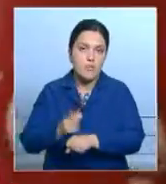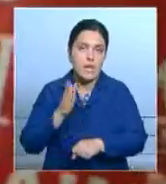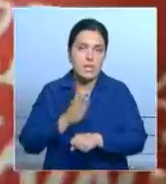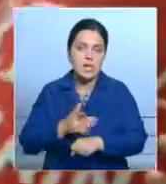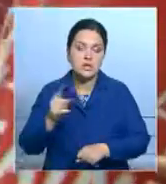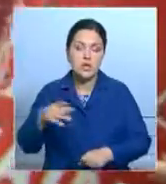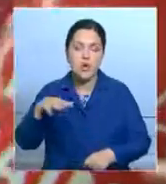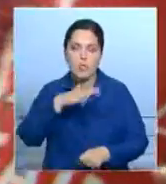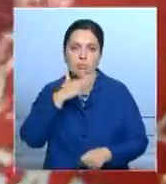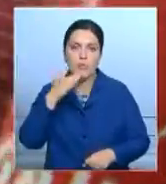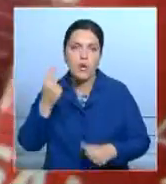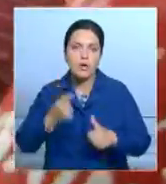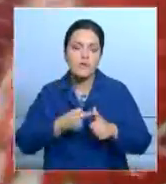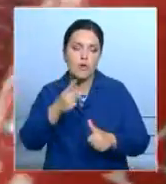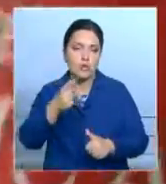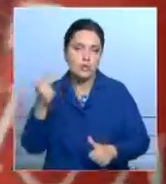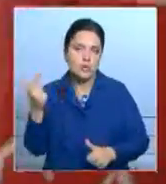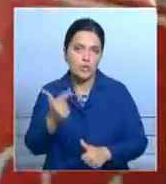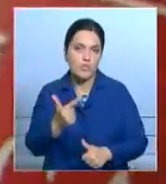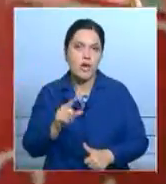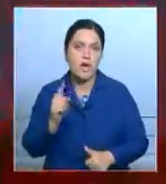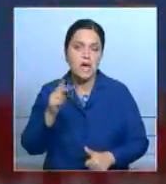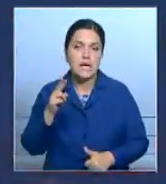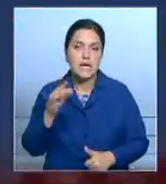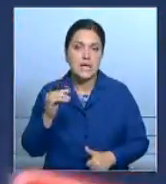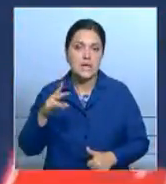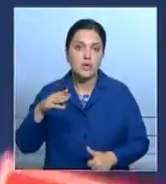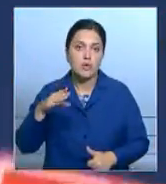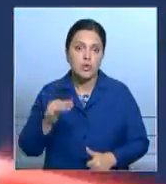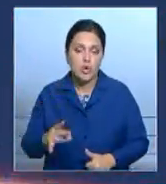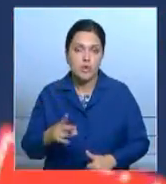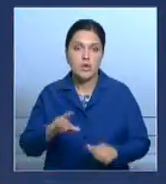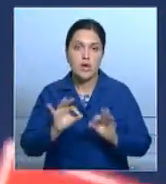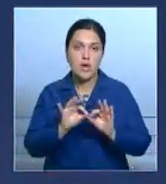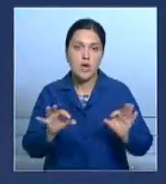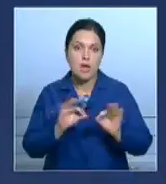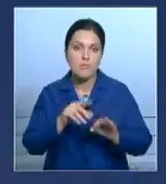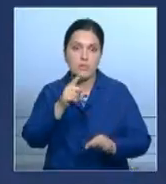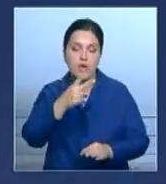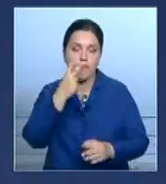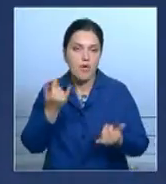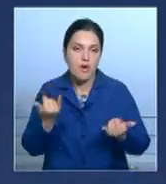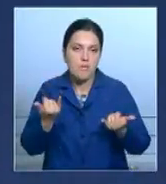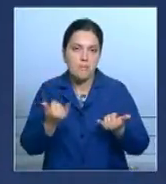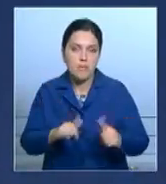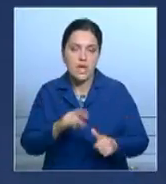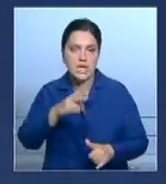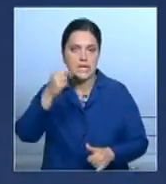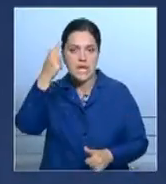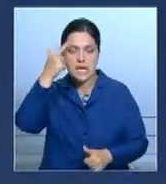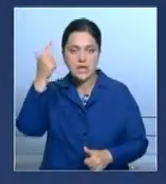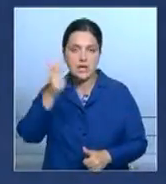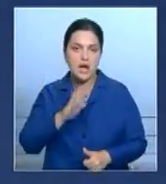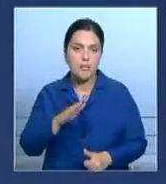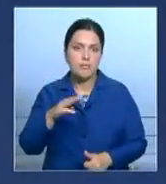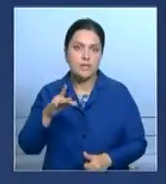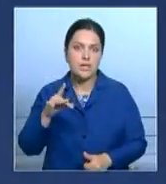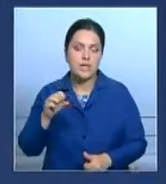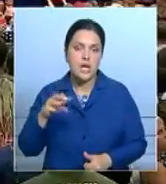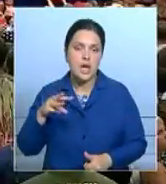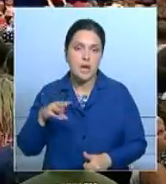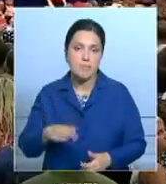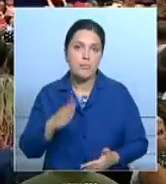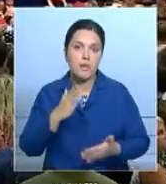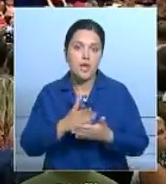их бестактными. А его оппонент Хиллари Клинтон заявила, что фразы кандидата от республиканцев потрясают своим невежеством. Отмечу,